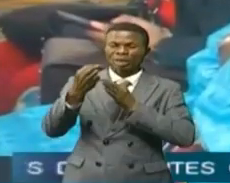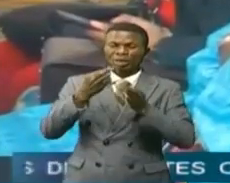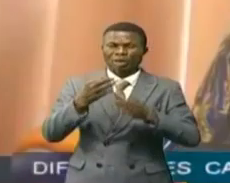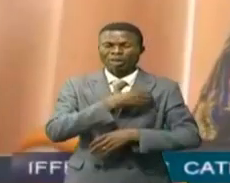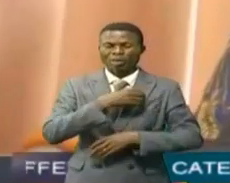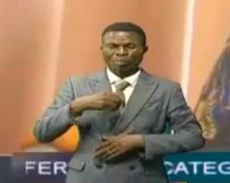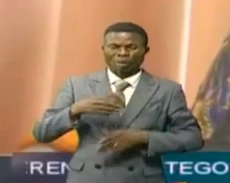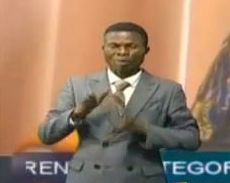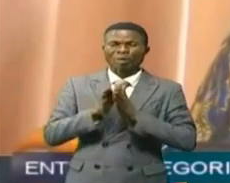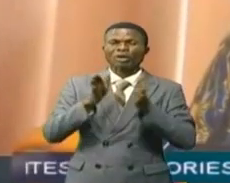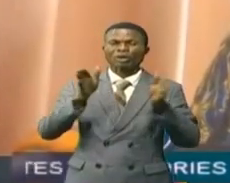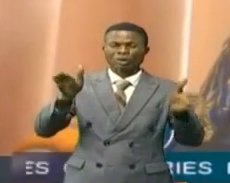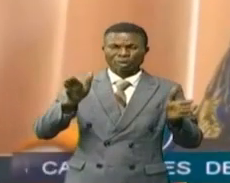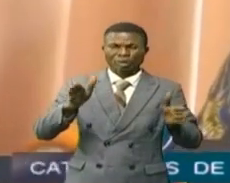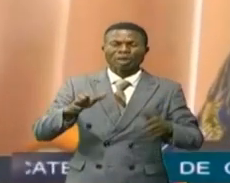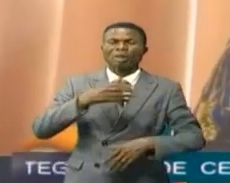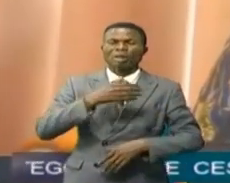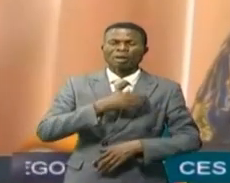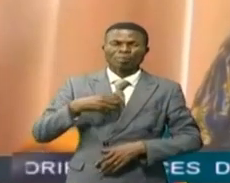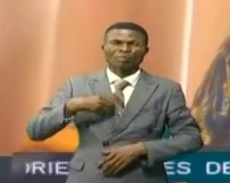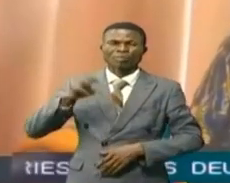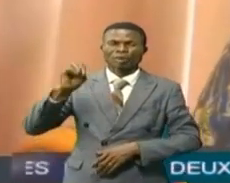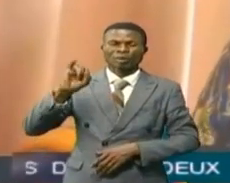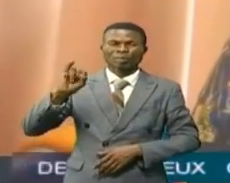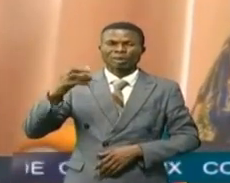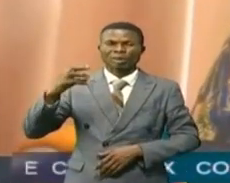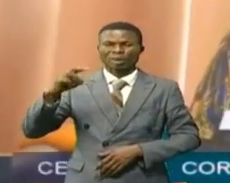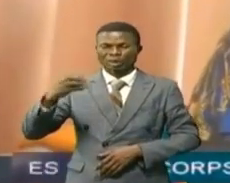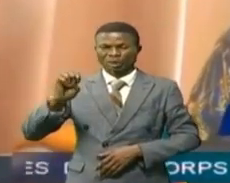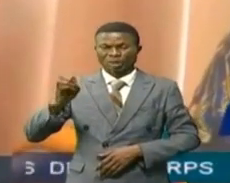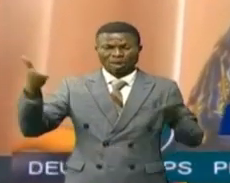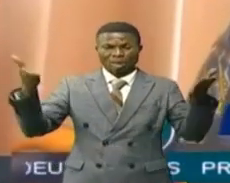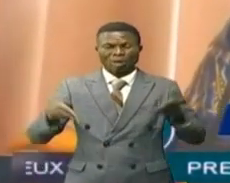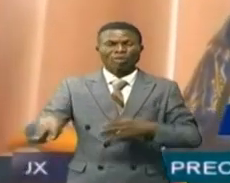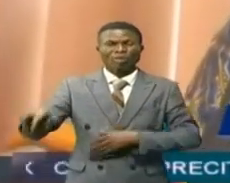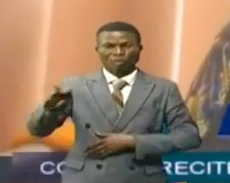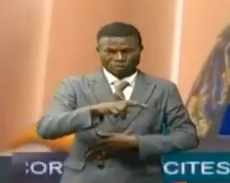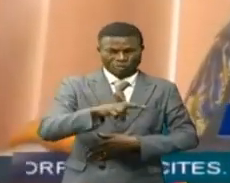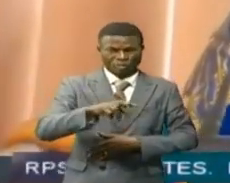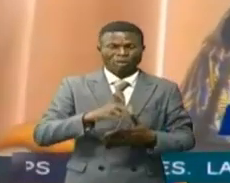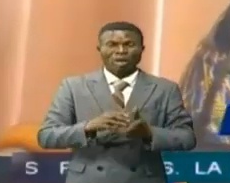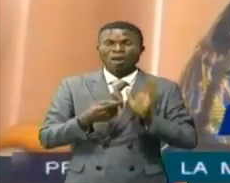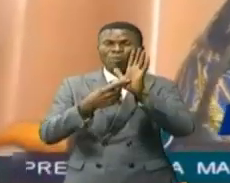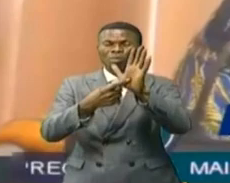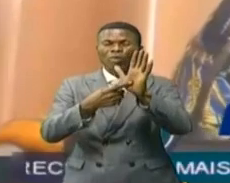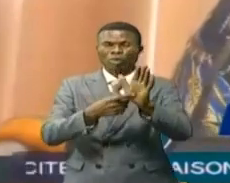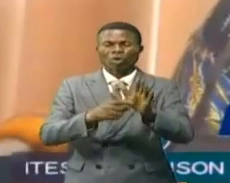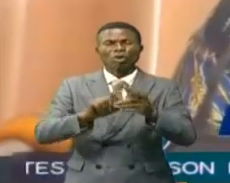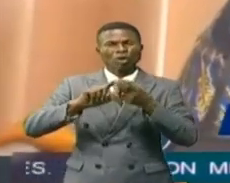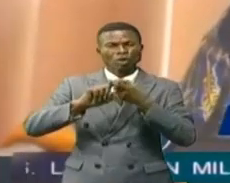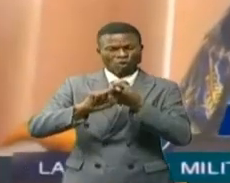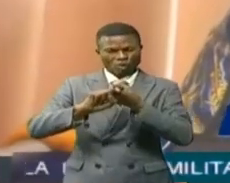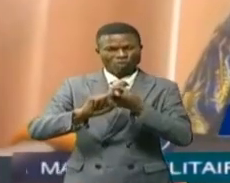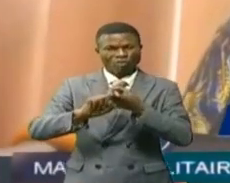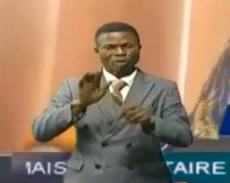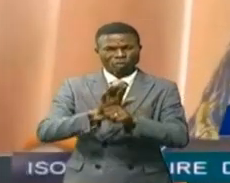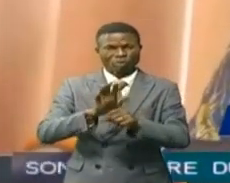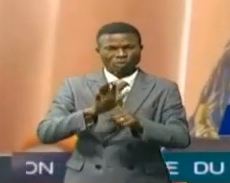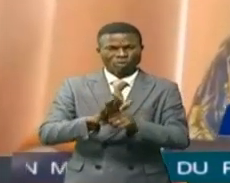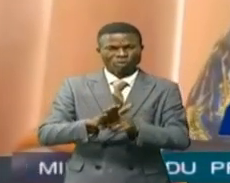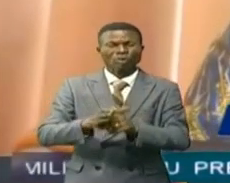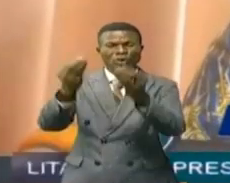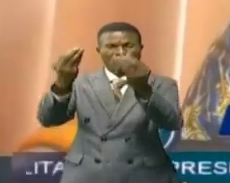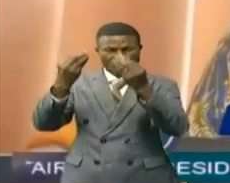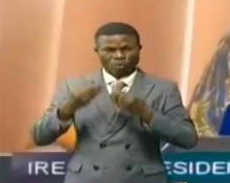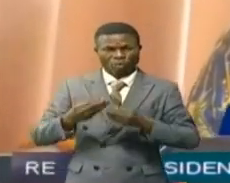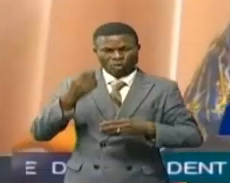l'éditrice générale Michelle Kingwaya Aleb. Votre présence traduit la marque de considération que vous